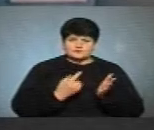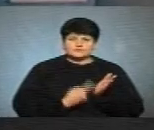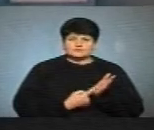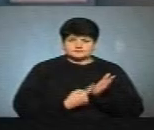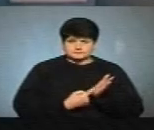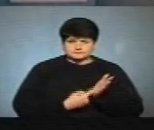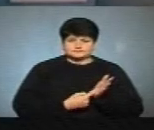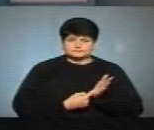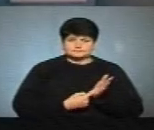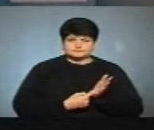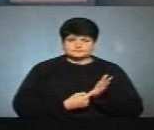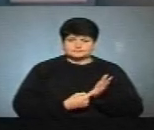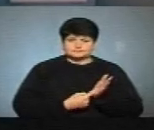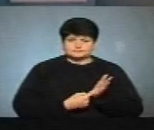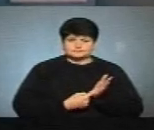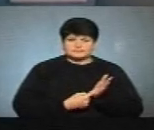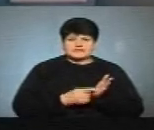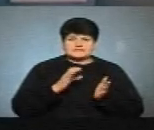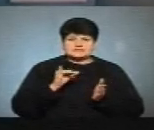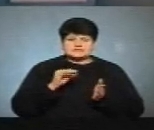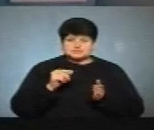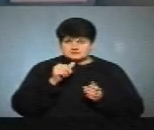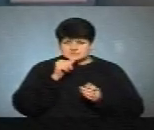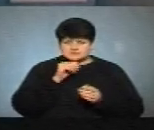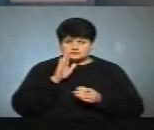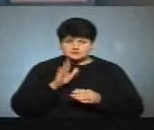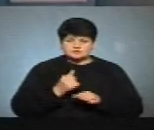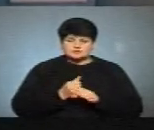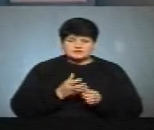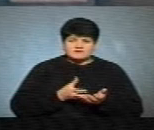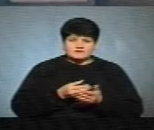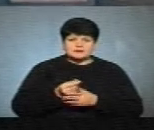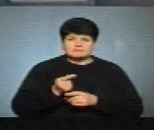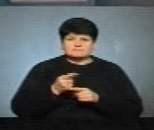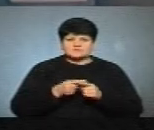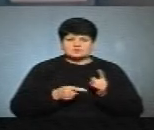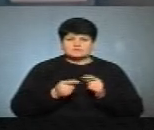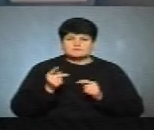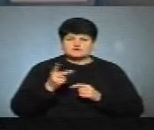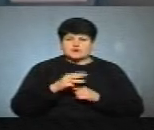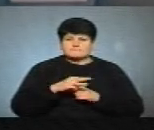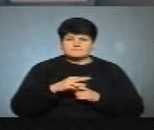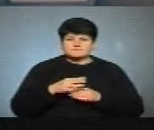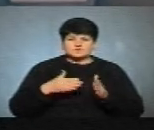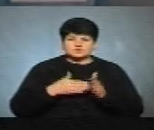підтверджено, і в січні місяці буде здійснена виплата 1,5 мільйона гривень, до